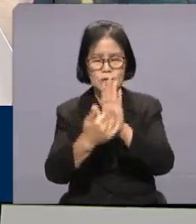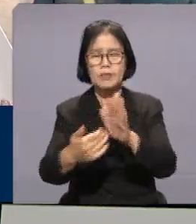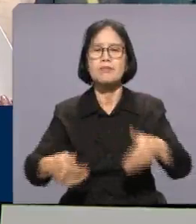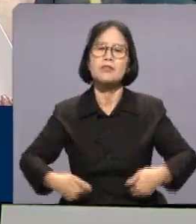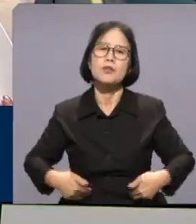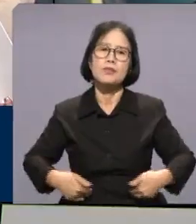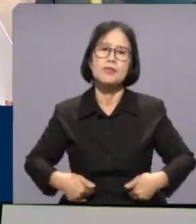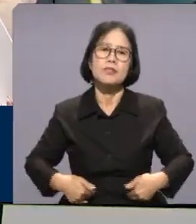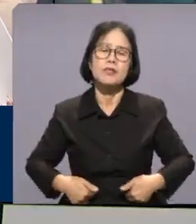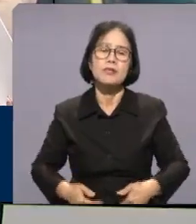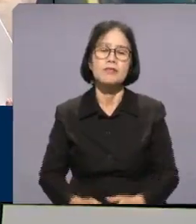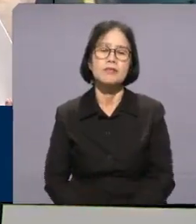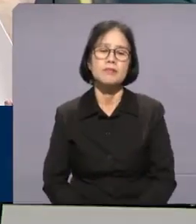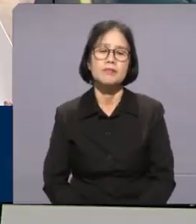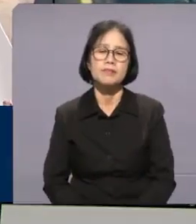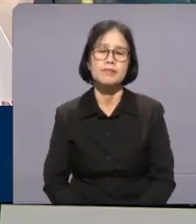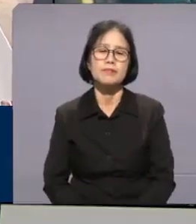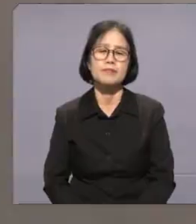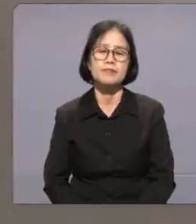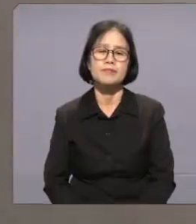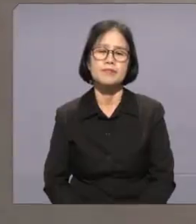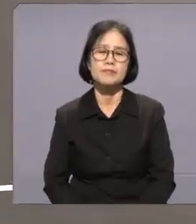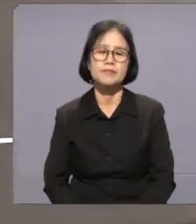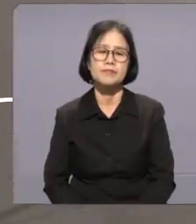최현성 기자입니다